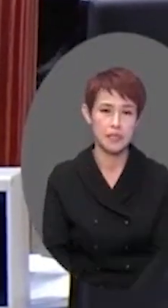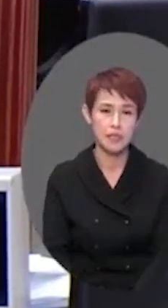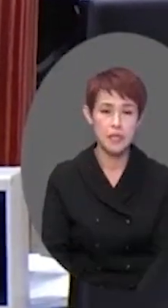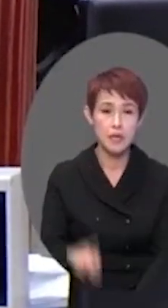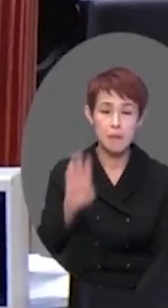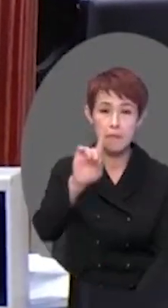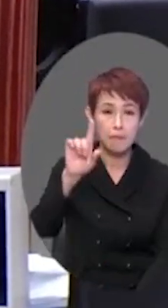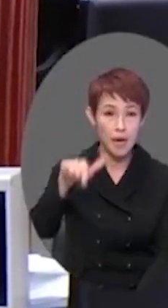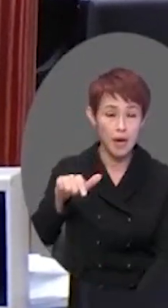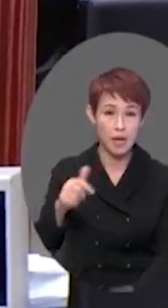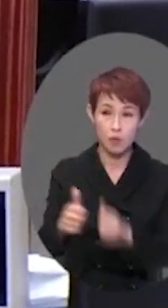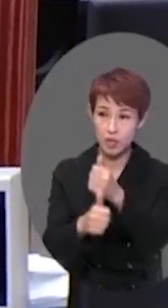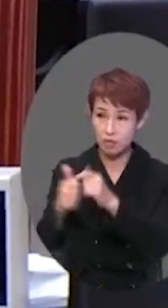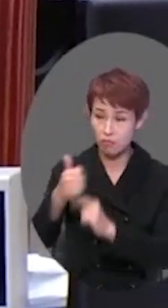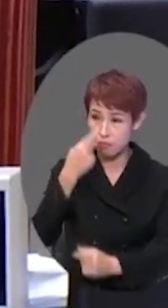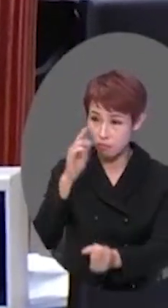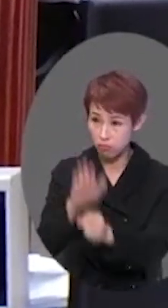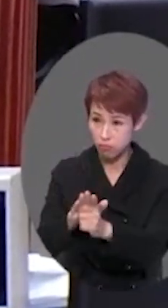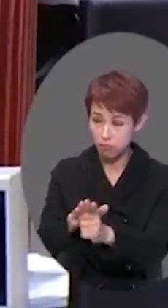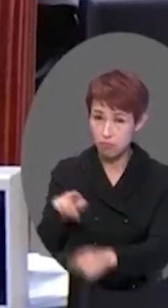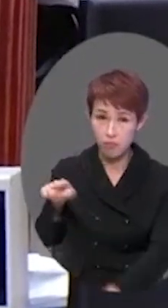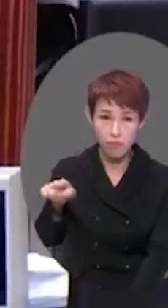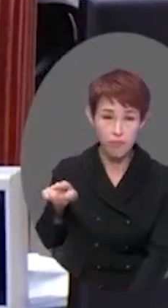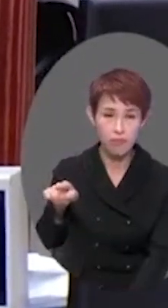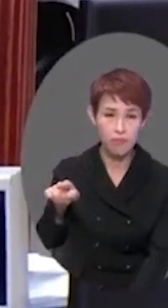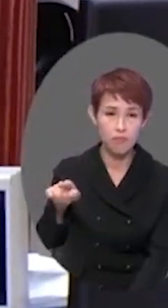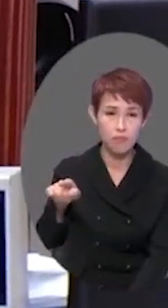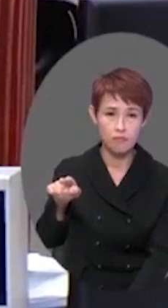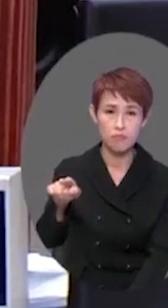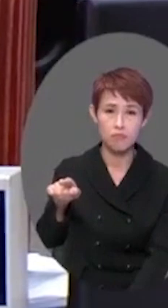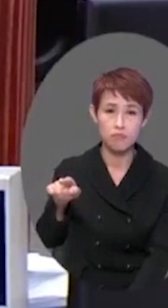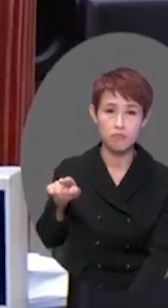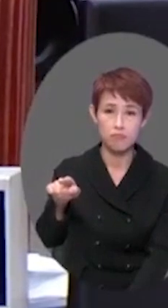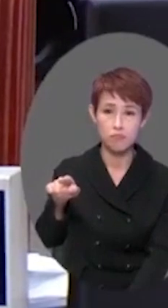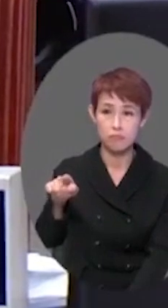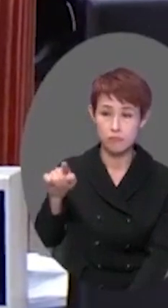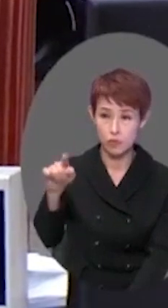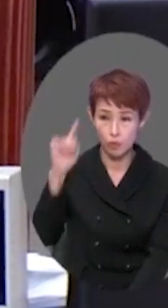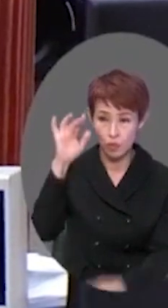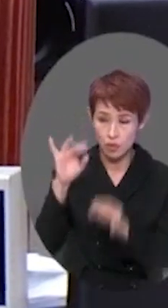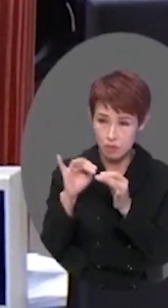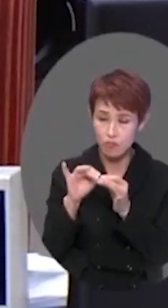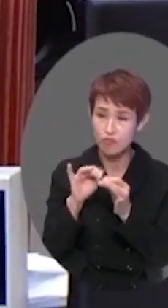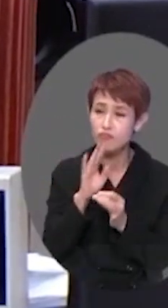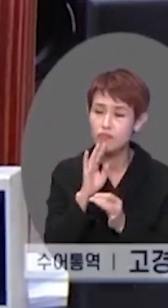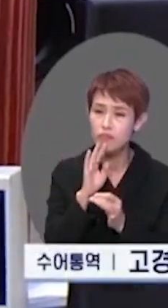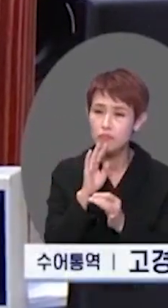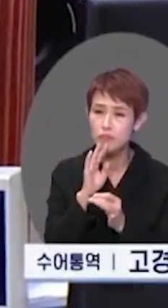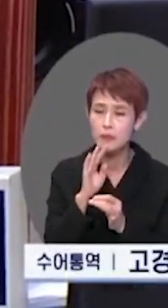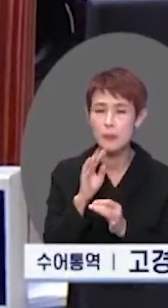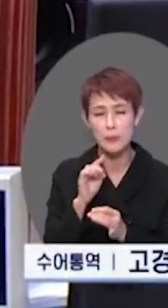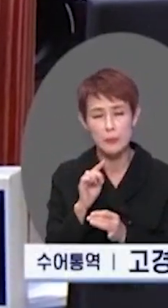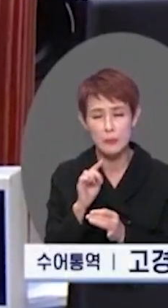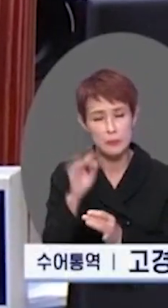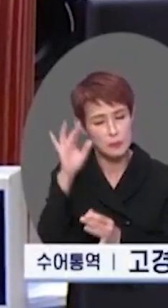위원님이 억울하신 것 같은데 박정훈 위원님은 소극적으로 동의하셨어요. 소극적 동의.